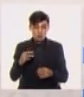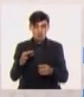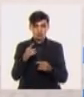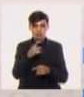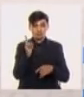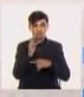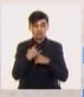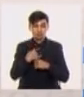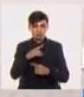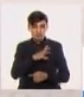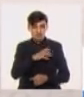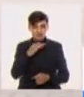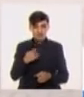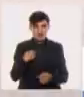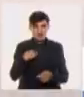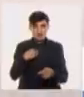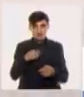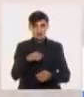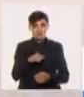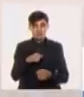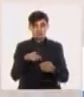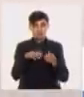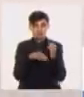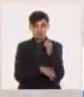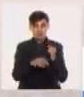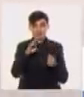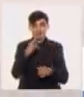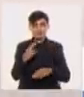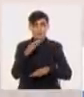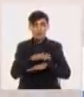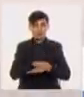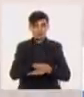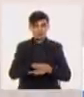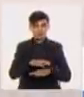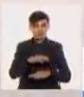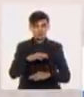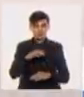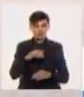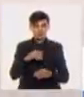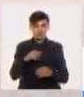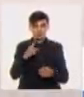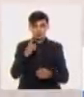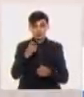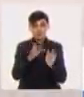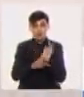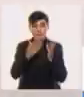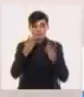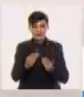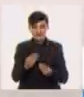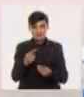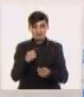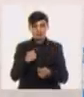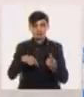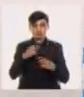обманули. В конце концов, остались мы крайны, потому что Нацбанк в течение 180 дней мы